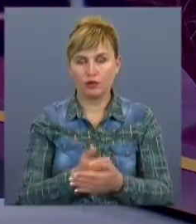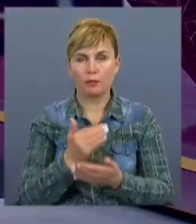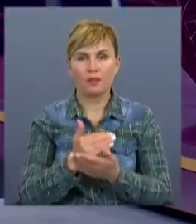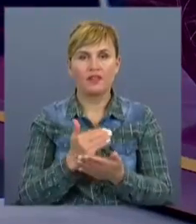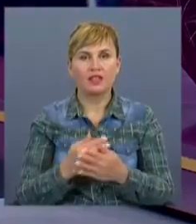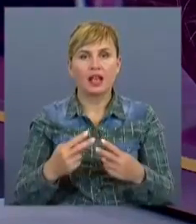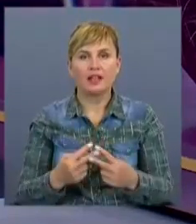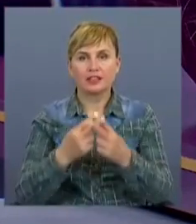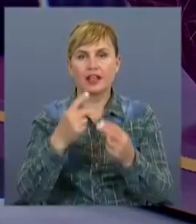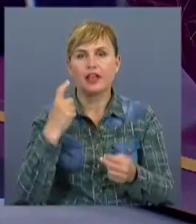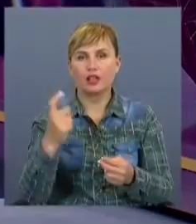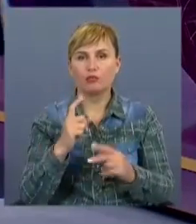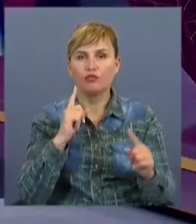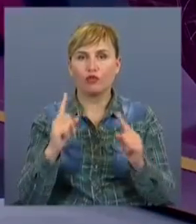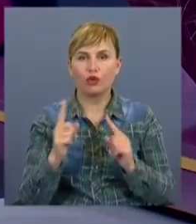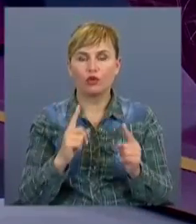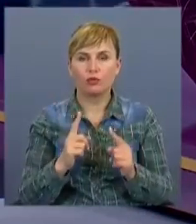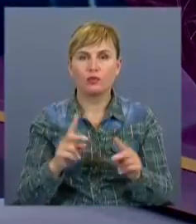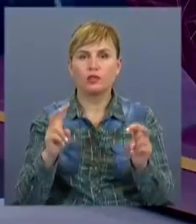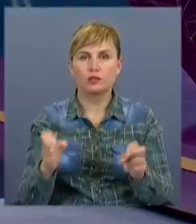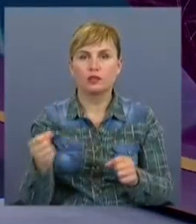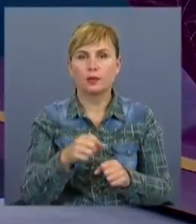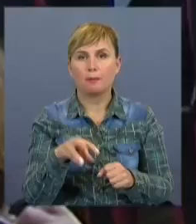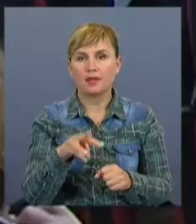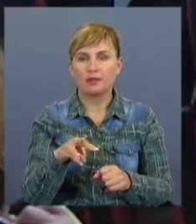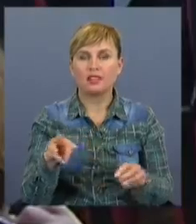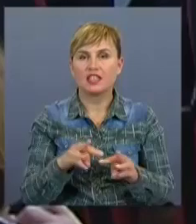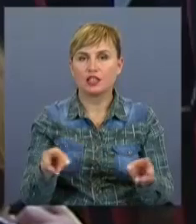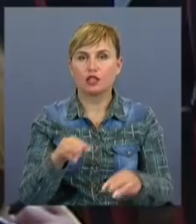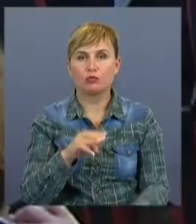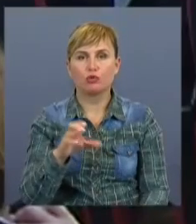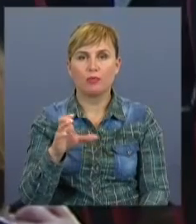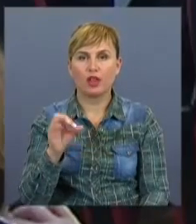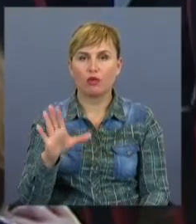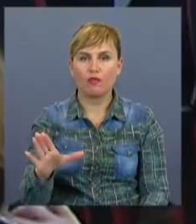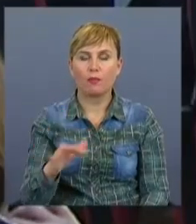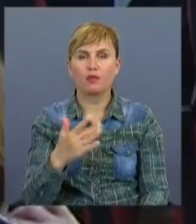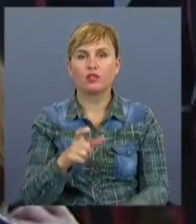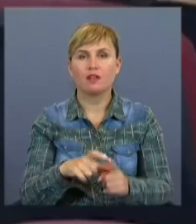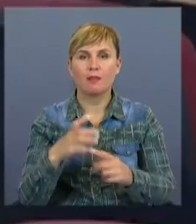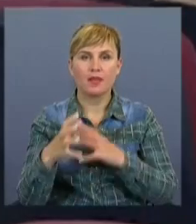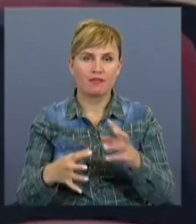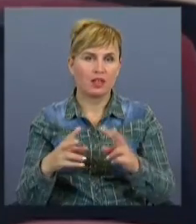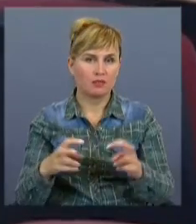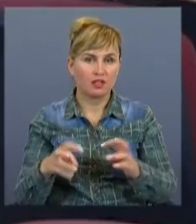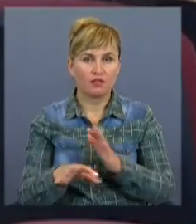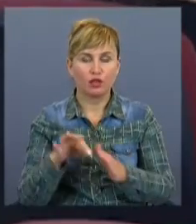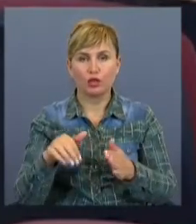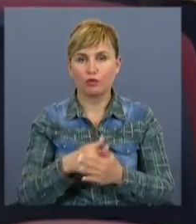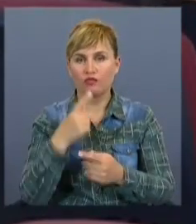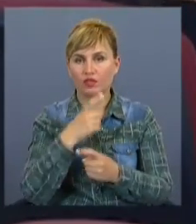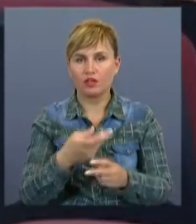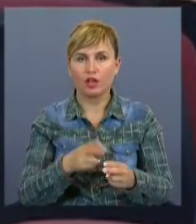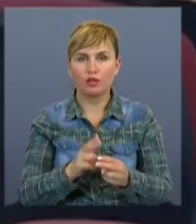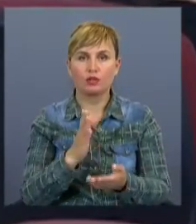Повестку Астанинского экономического форума обозначил министр Тимур Сулейменов. По его словам, мировые эксперты определяют новые вызовы, которые